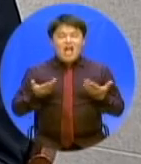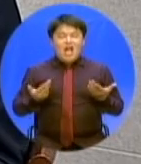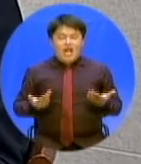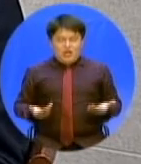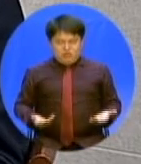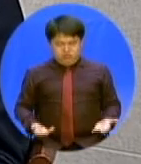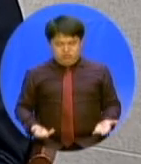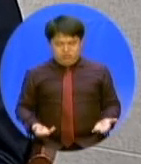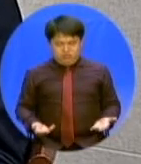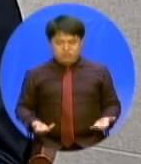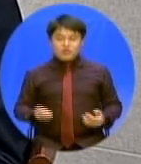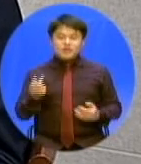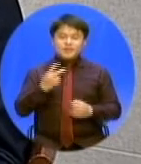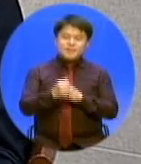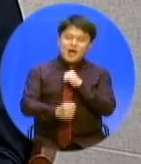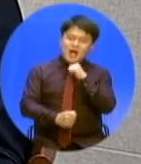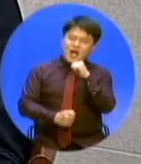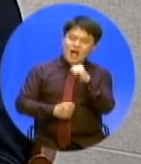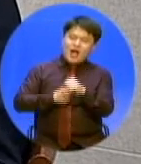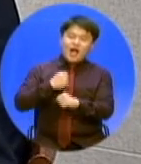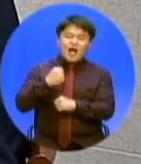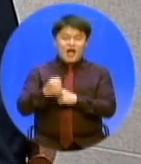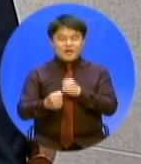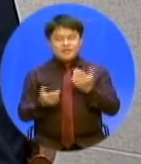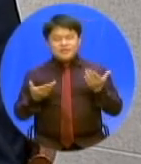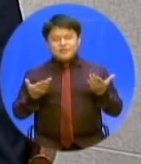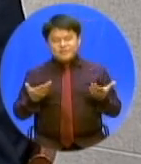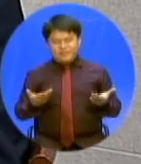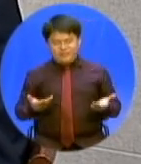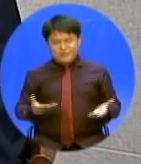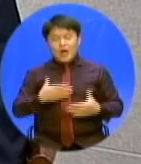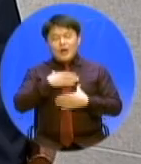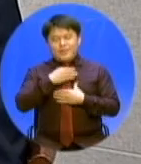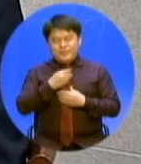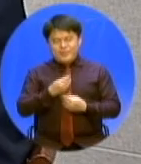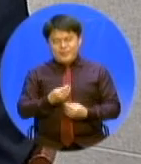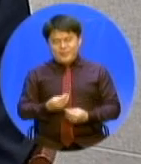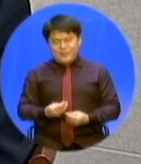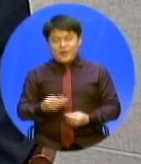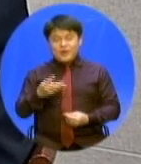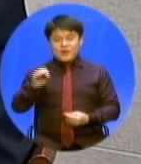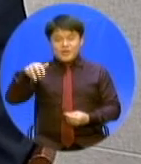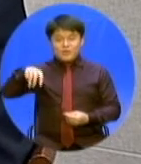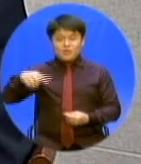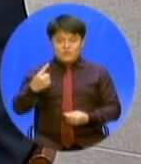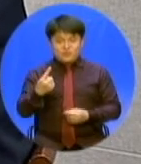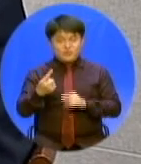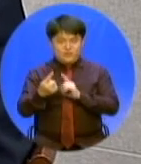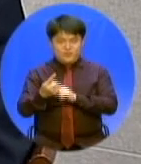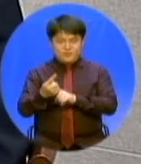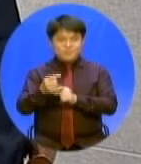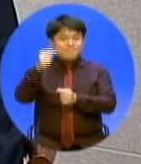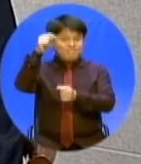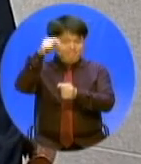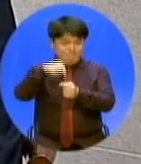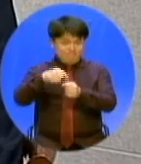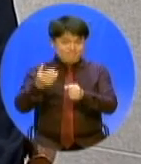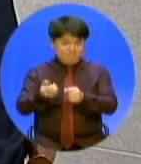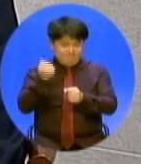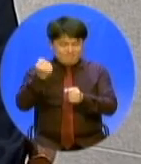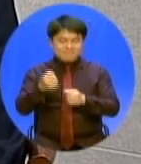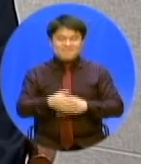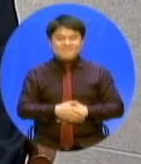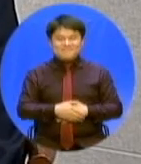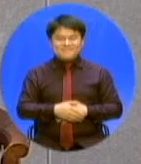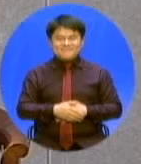쉬면서 마음껏 이렇게 휴식을 취할 수 있는 리조트로서의 완성을 저희들이